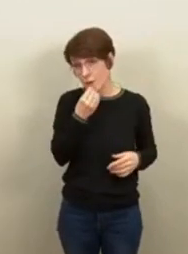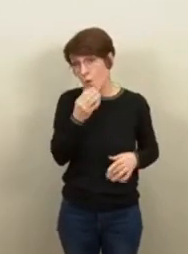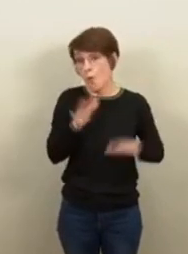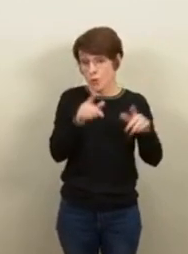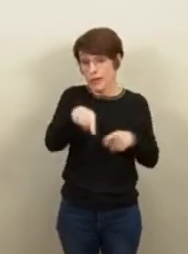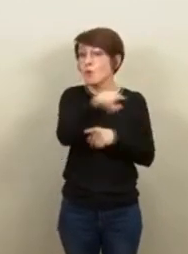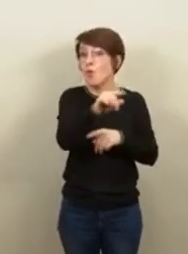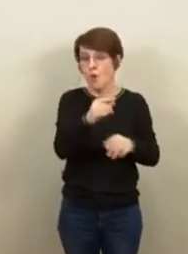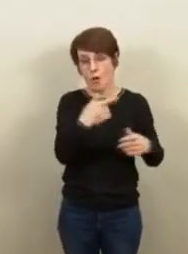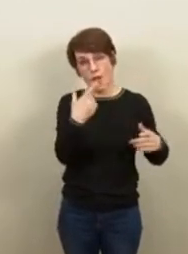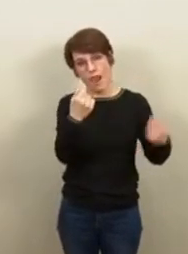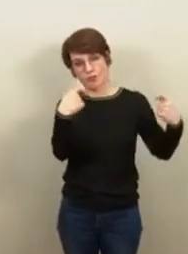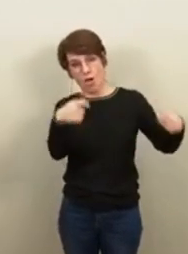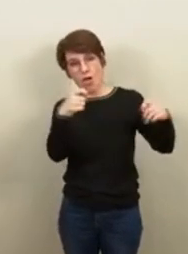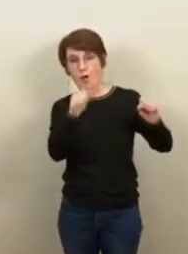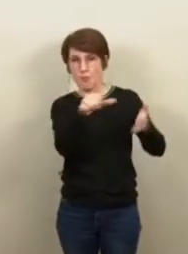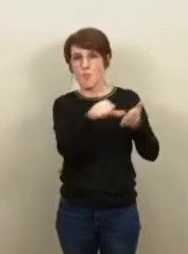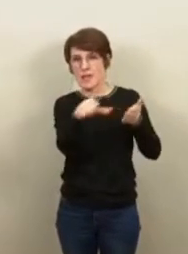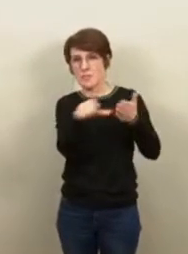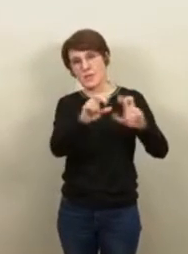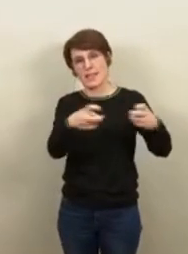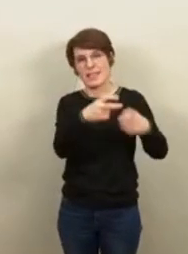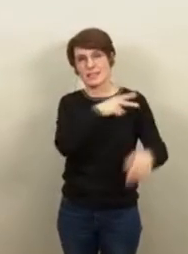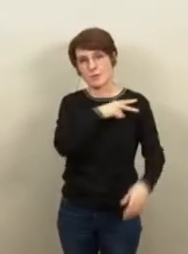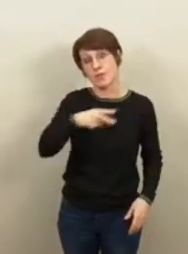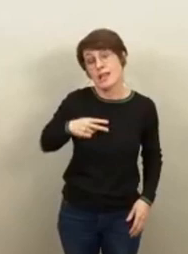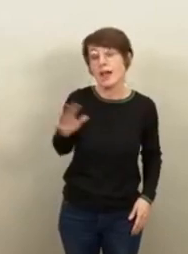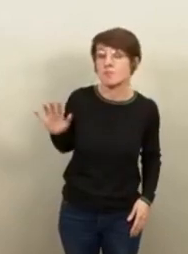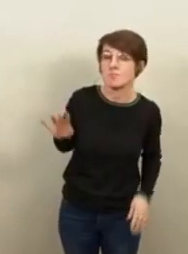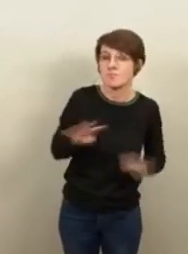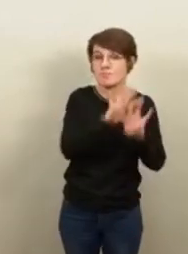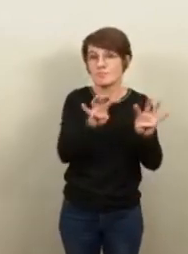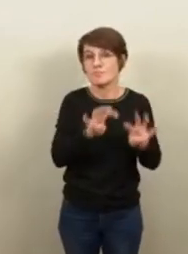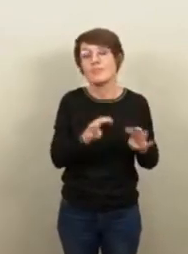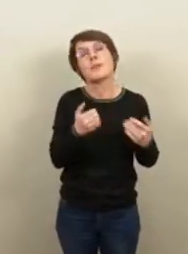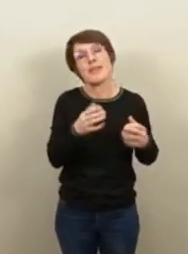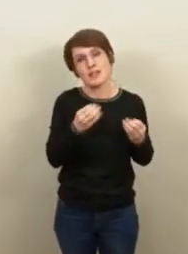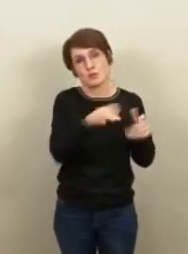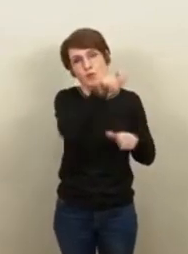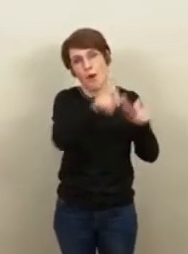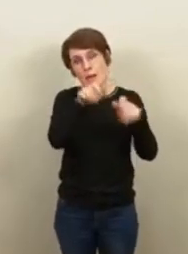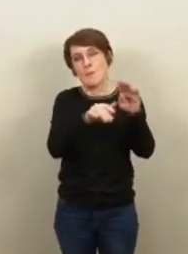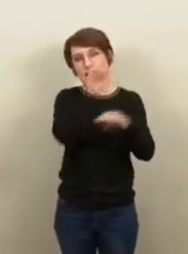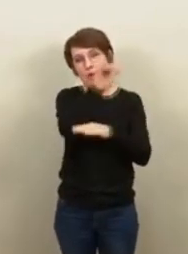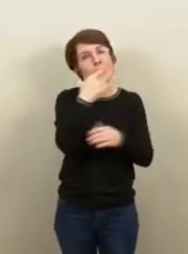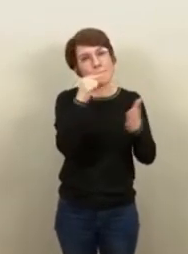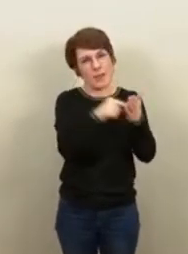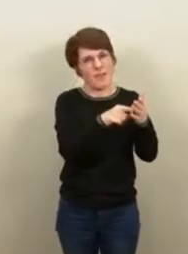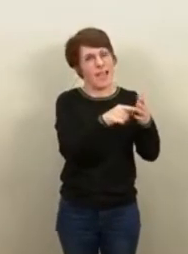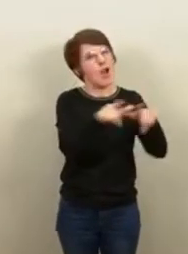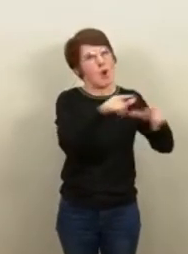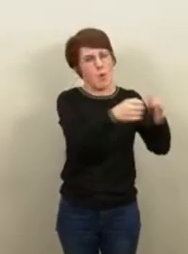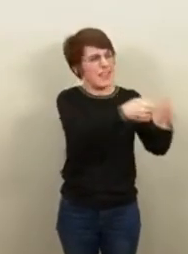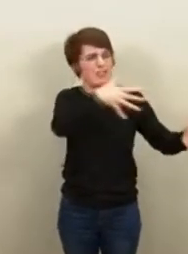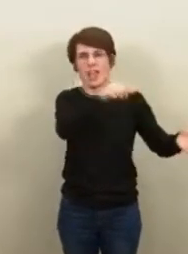taxes foncières. Enfin, s'ils deviennent propriétaires, car ces personnes-là préfèrent souvent payer de très gros loyers pendant